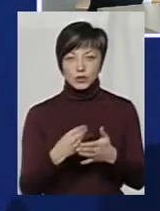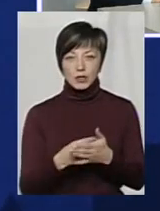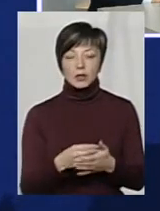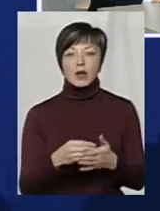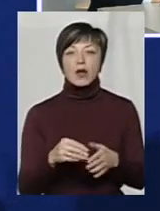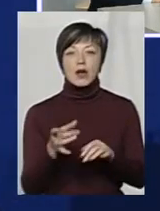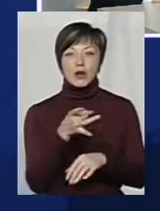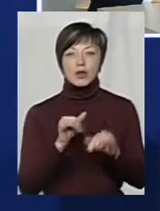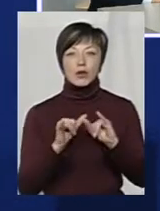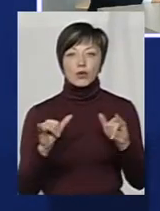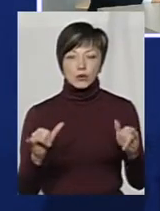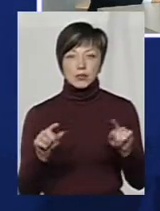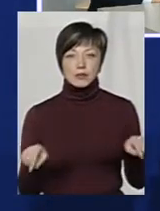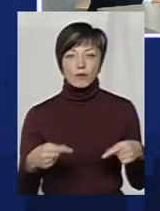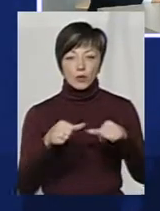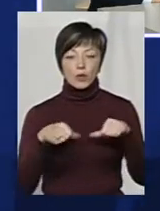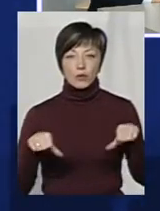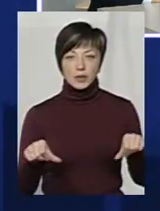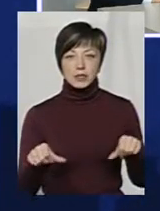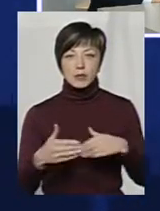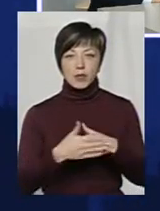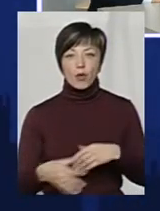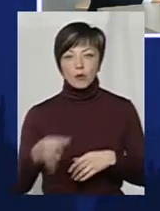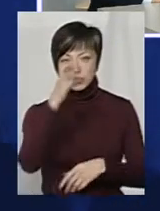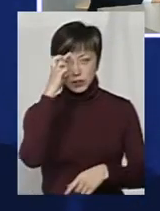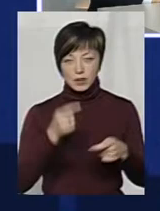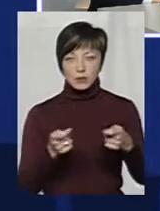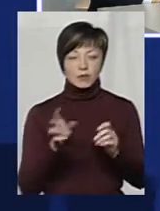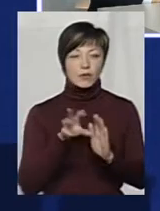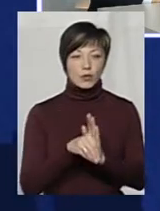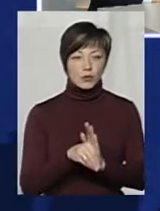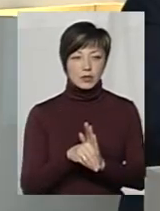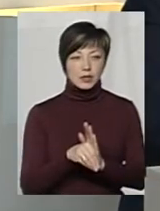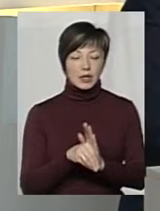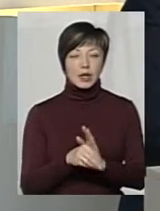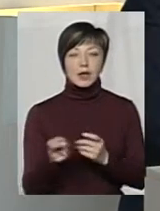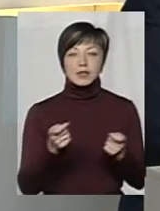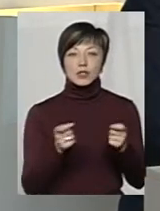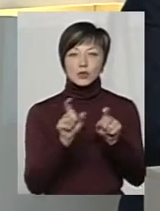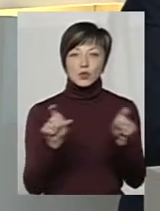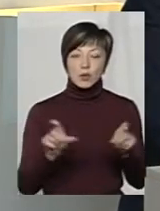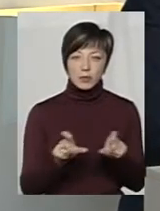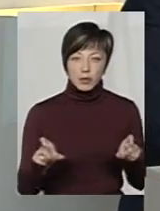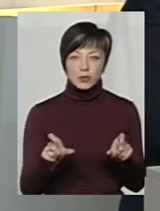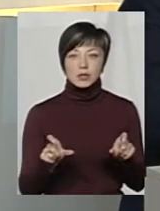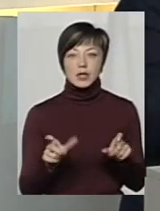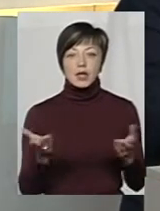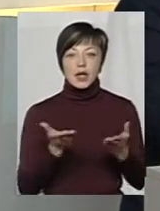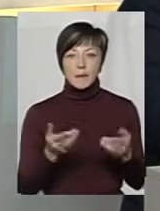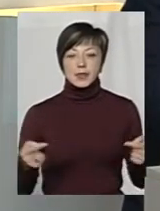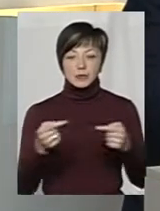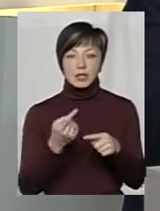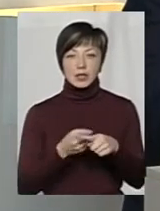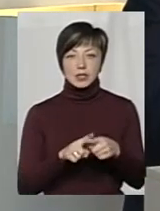розвитку. Створена комісія при обласній державній адміністрації. Сюди входять і керівники структурних підрозділів, які безпосередньо